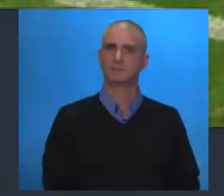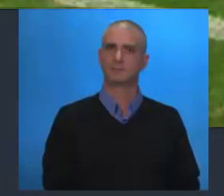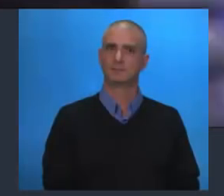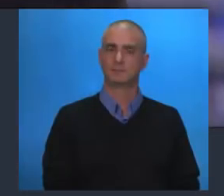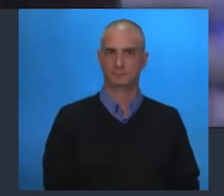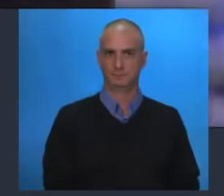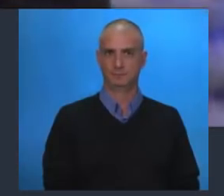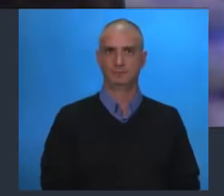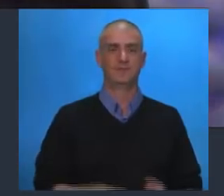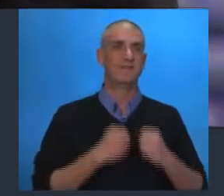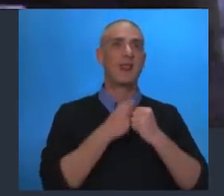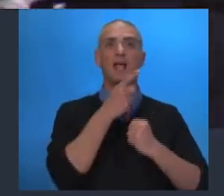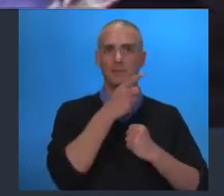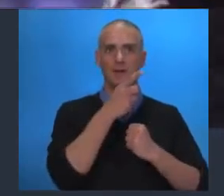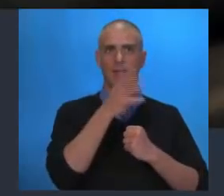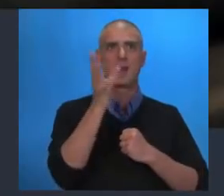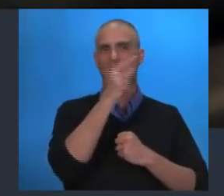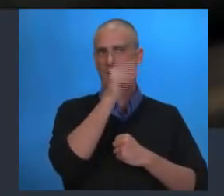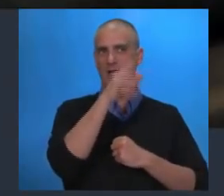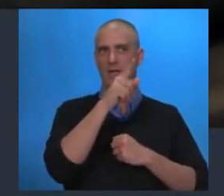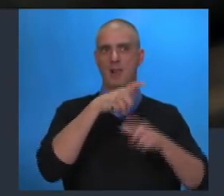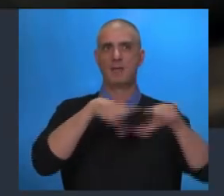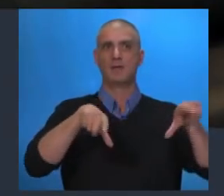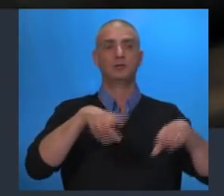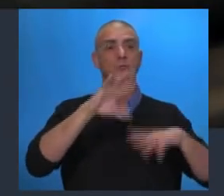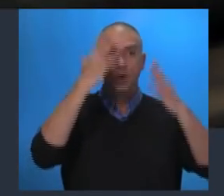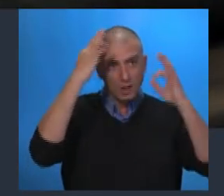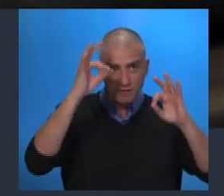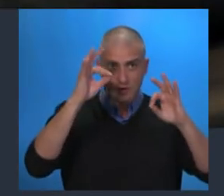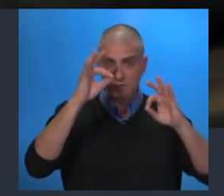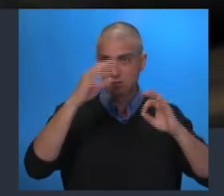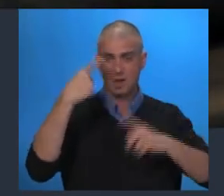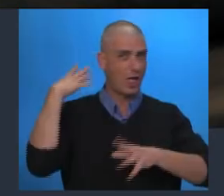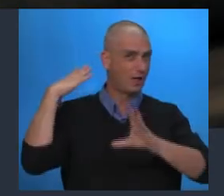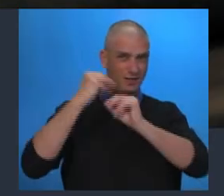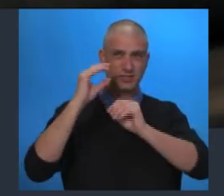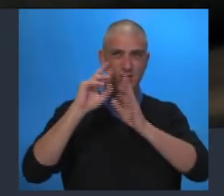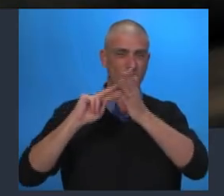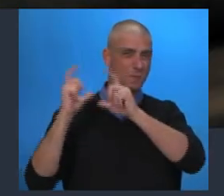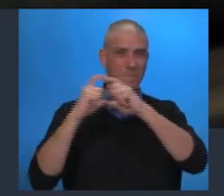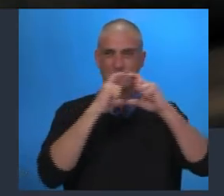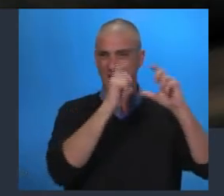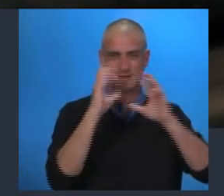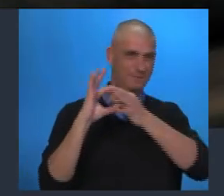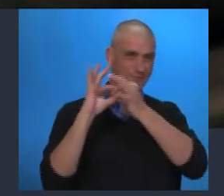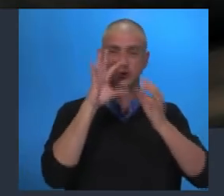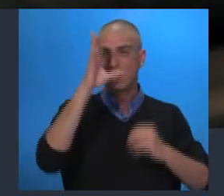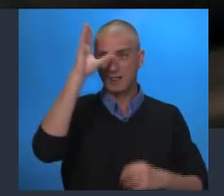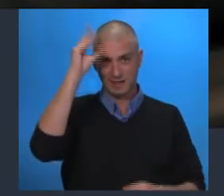ואת רוח הלחימה הזאת היא לקחה איתה גם למגרש. עם כל הכבוד לעונות של הגברים, אבל העונה